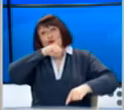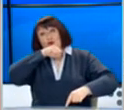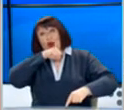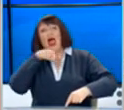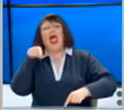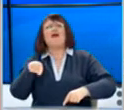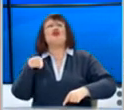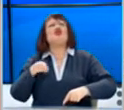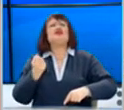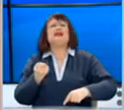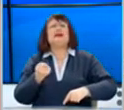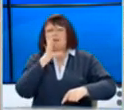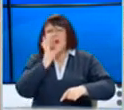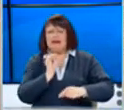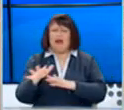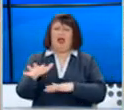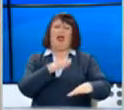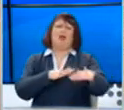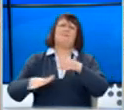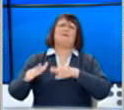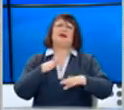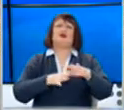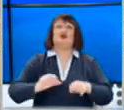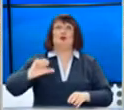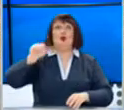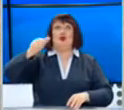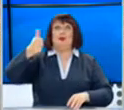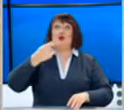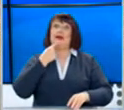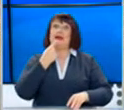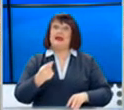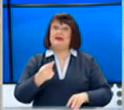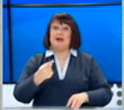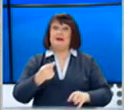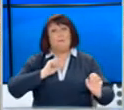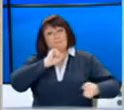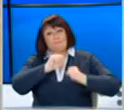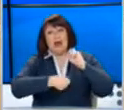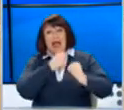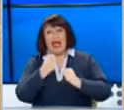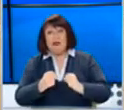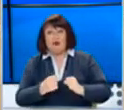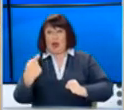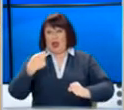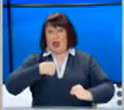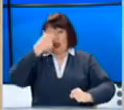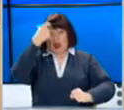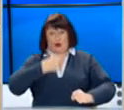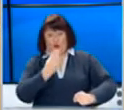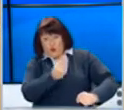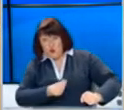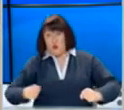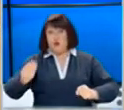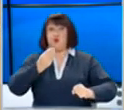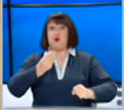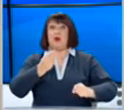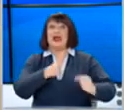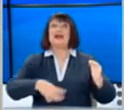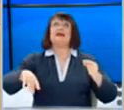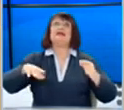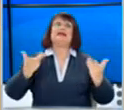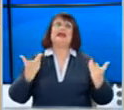του κόσμου από αυτούς οι οποίοι πρώτοι και πάνω απ' όλα αγωνίζονται να πείσουν ότι είναι περισσότερο πατριώτες από άλλους.